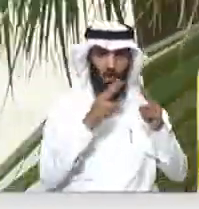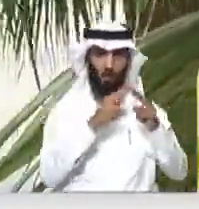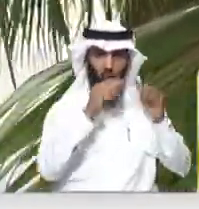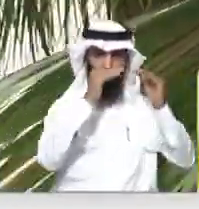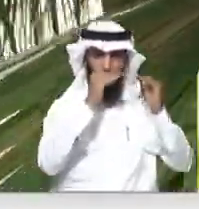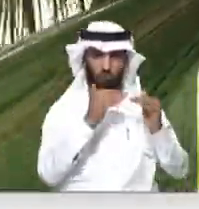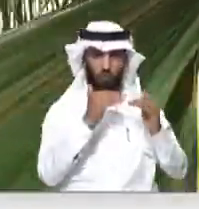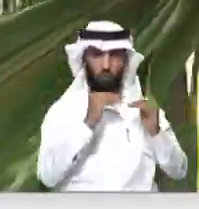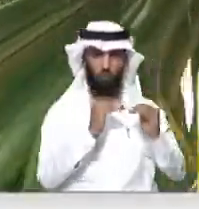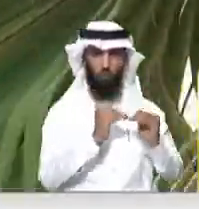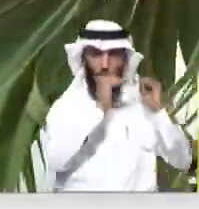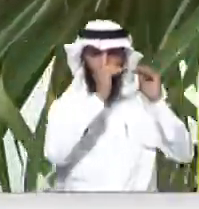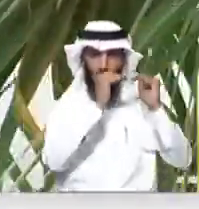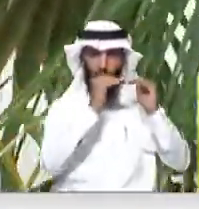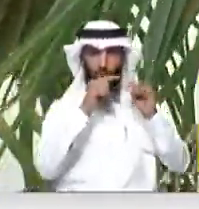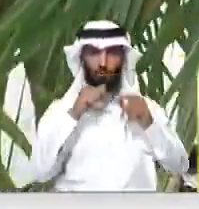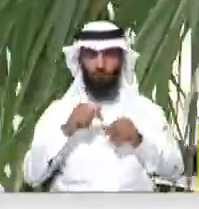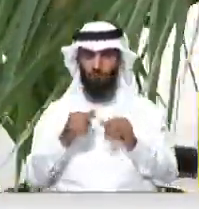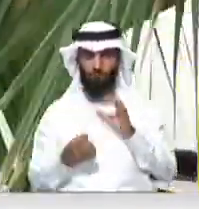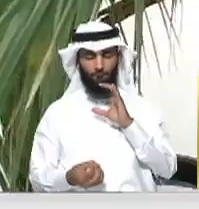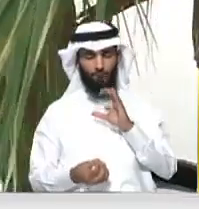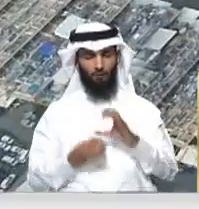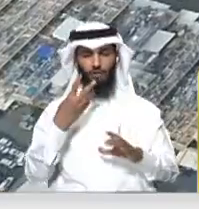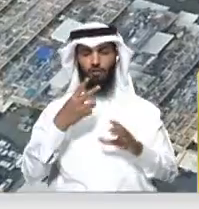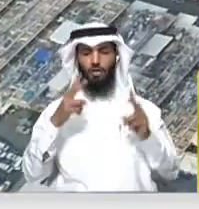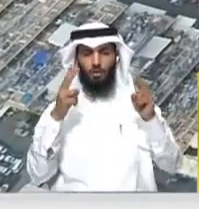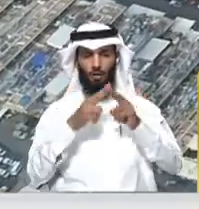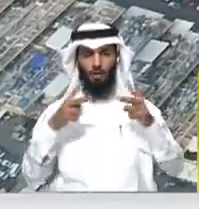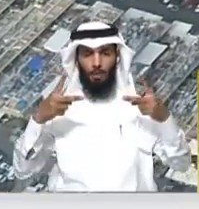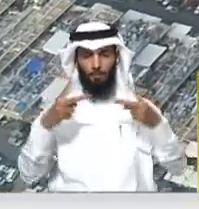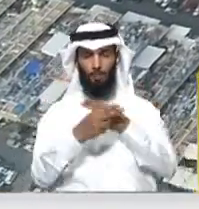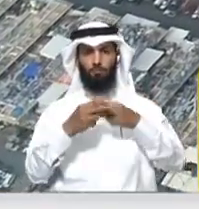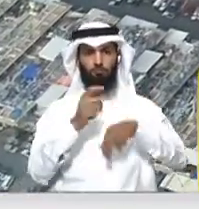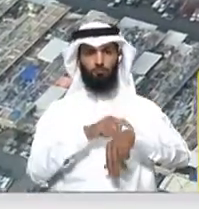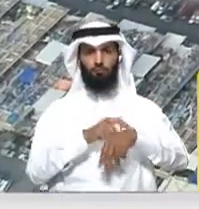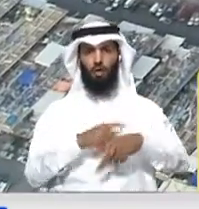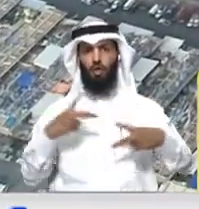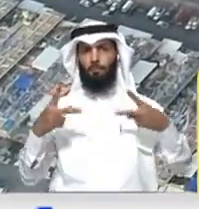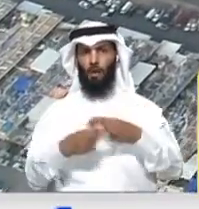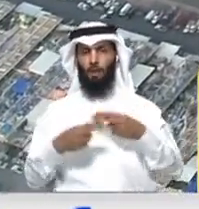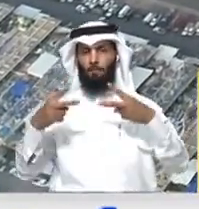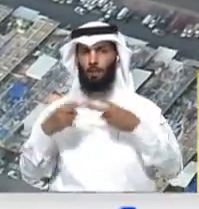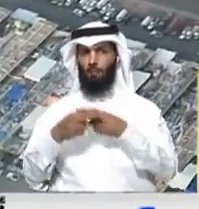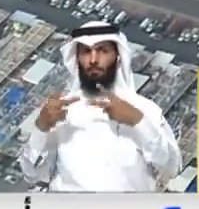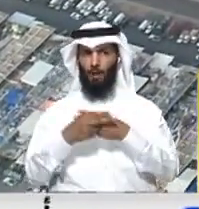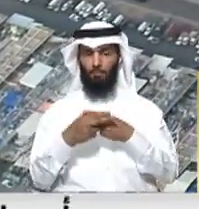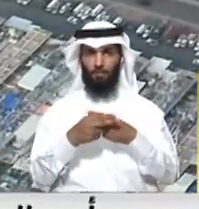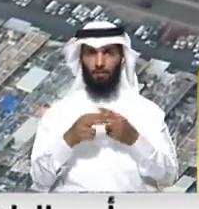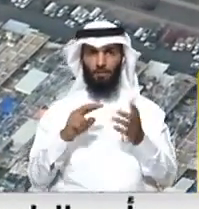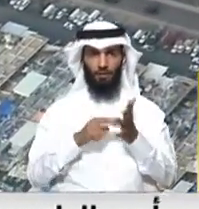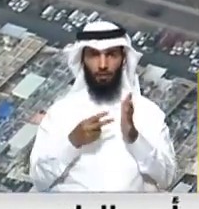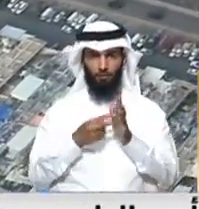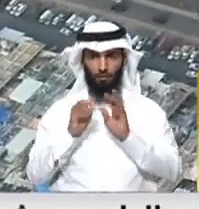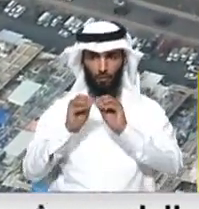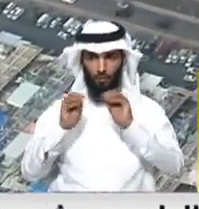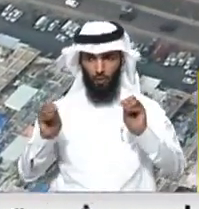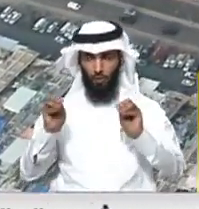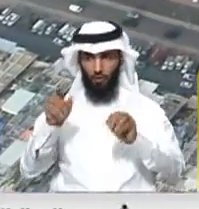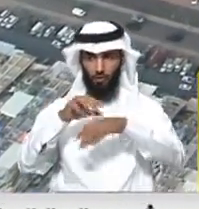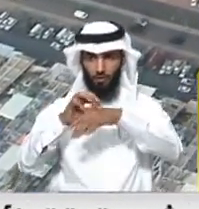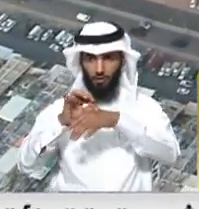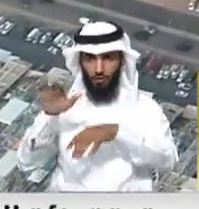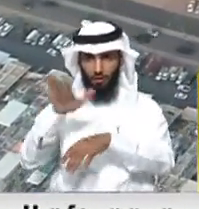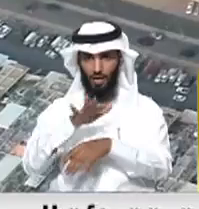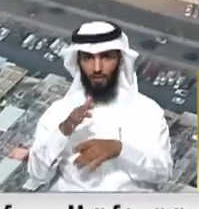فنرى موجات من القطع المبرمج. ومن هذا المنطلق الترشيد وسيلة لتوفير الطاقة وحماية للبيئة.